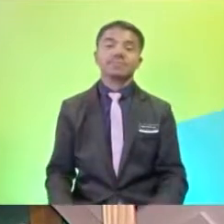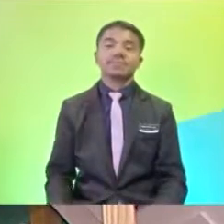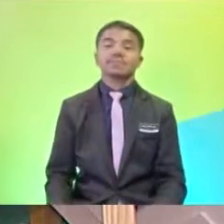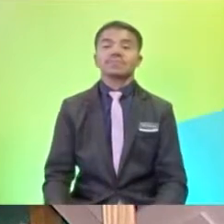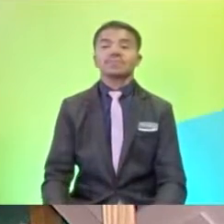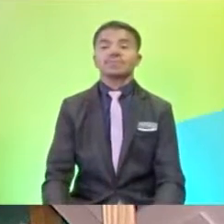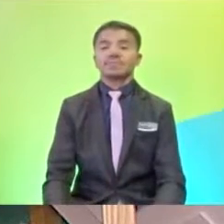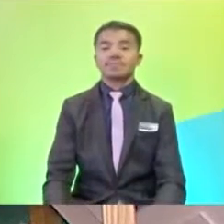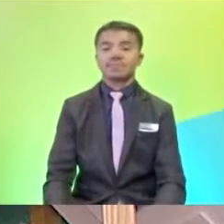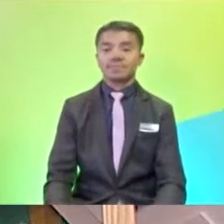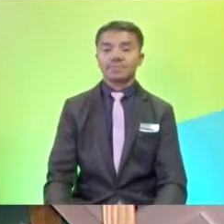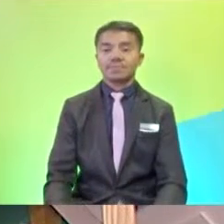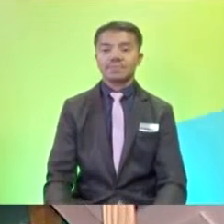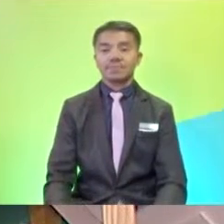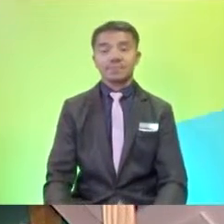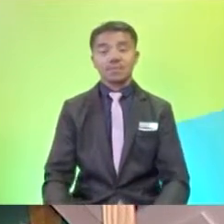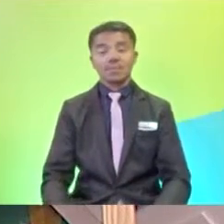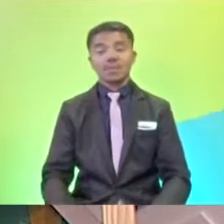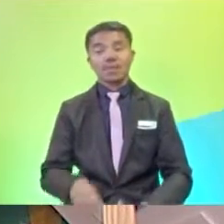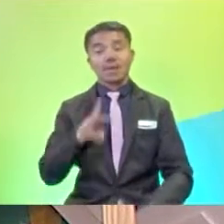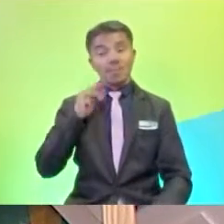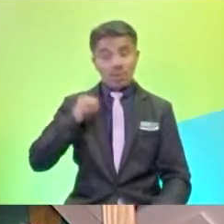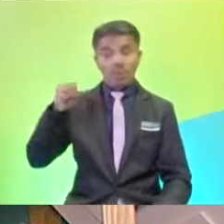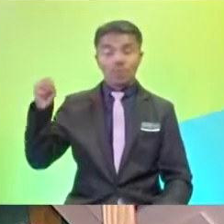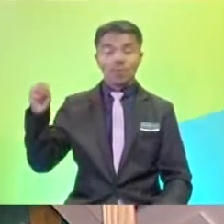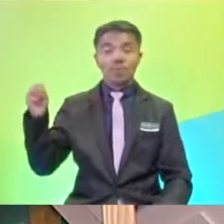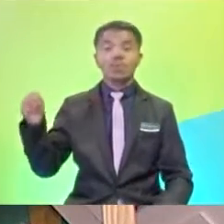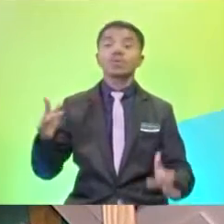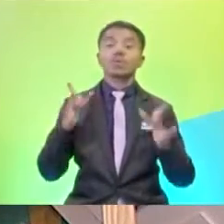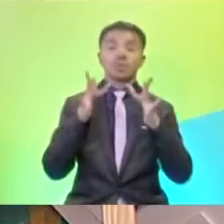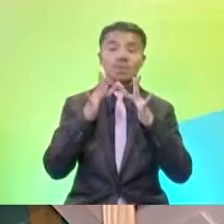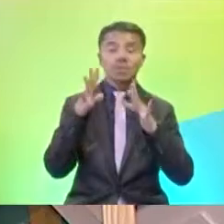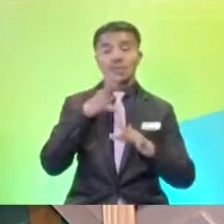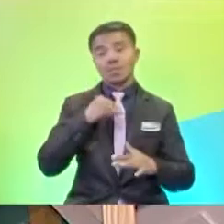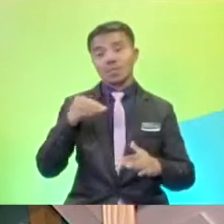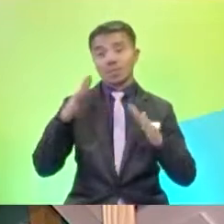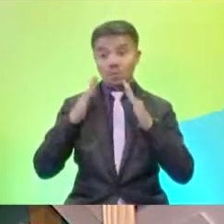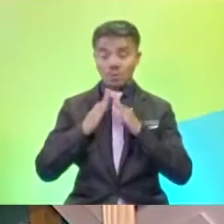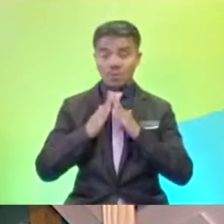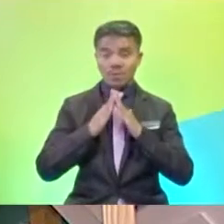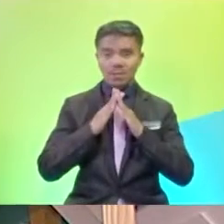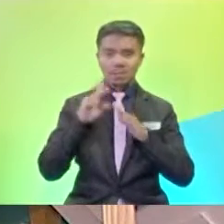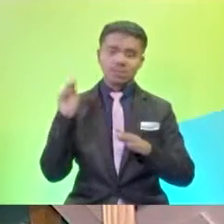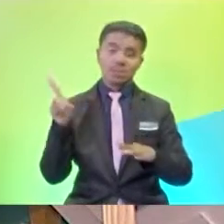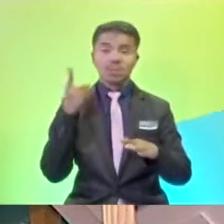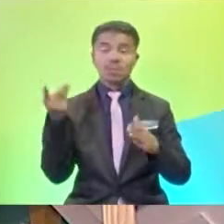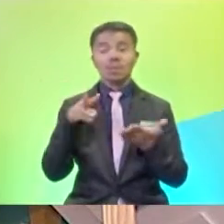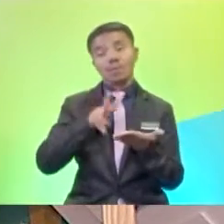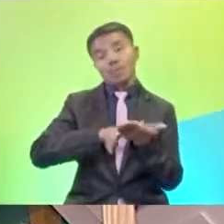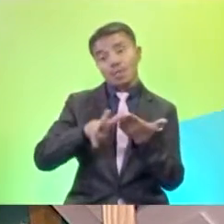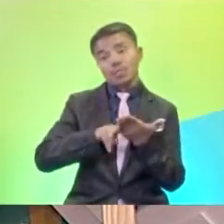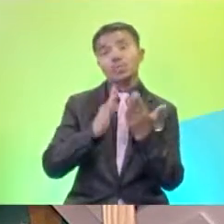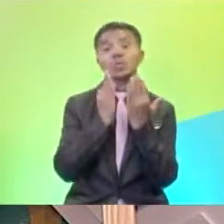kalau kan murid-murid di rumah dan juga berdoa membaca doa belajar sebelum